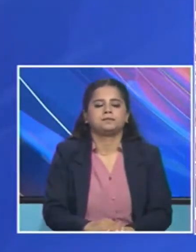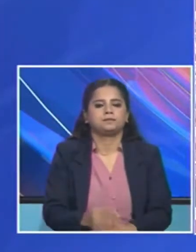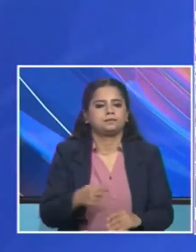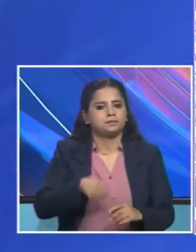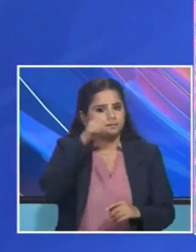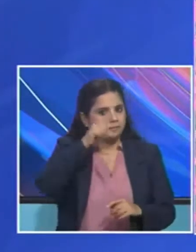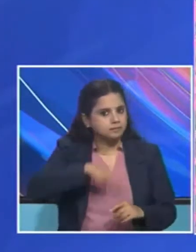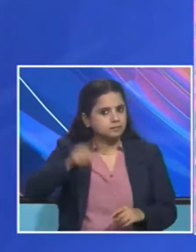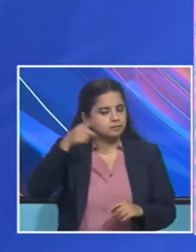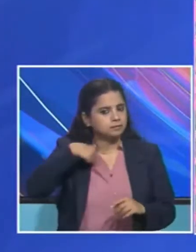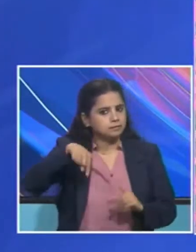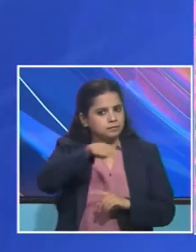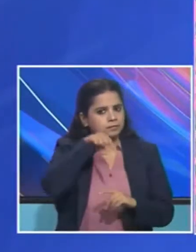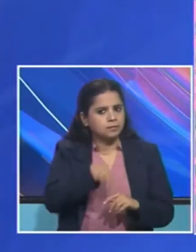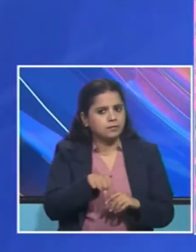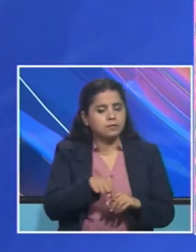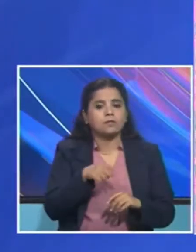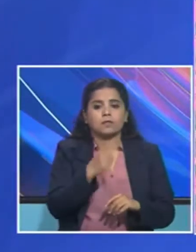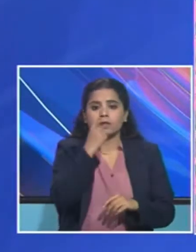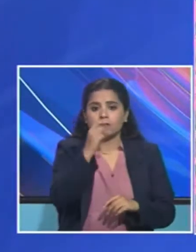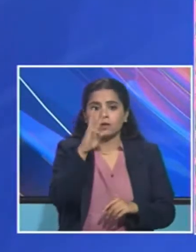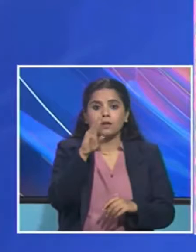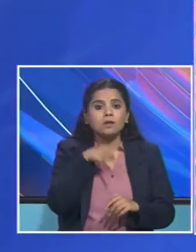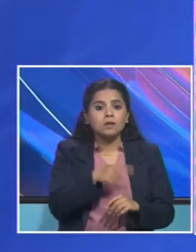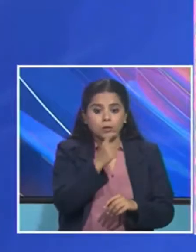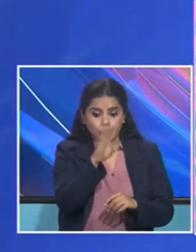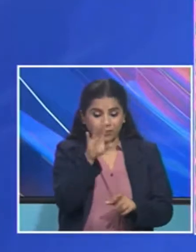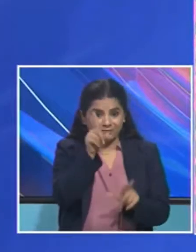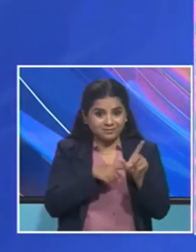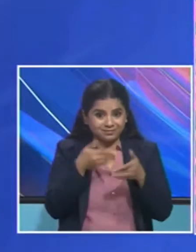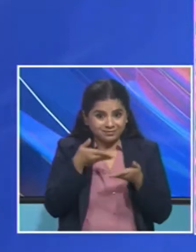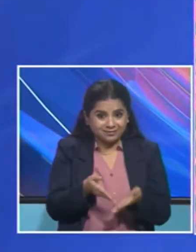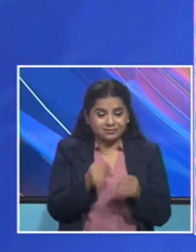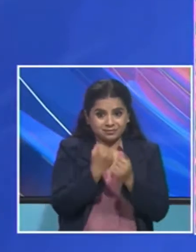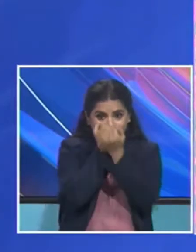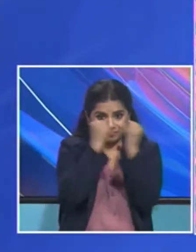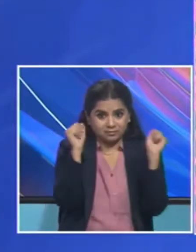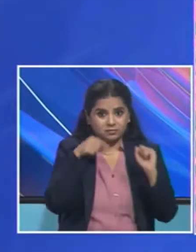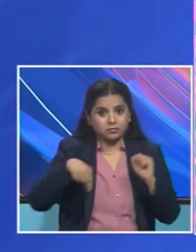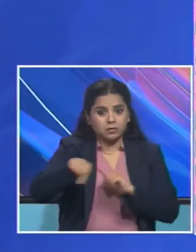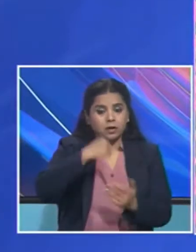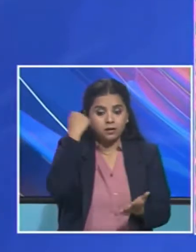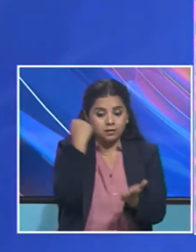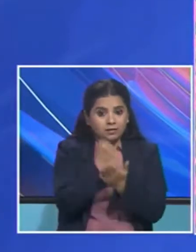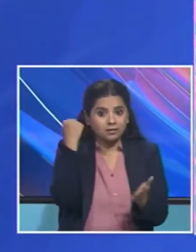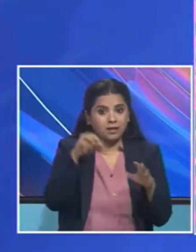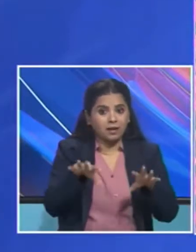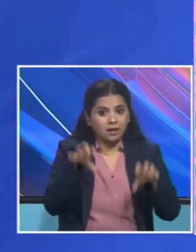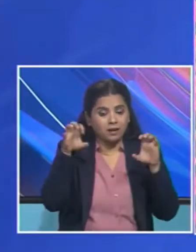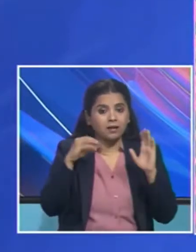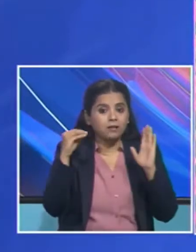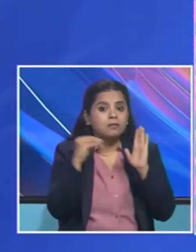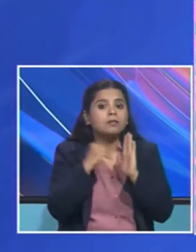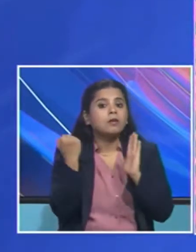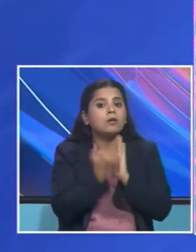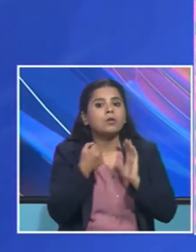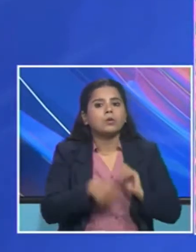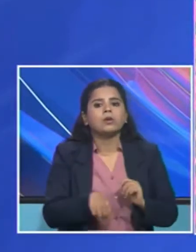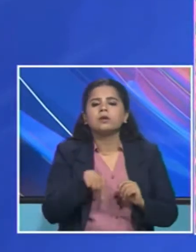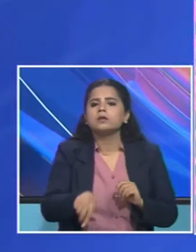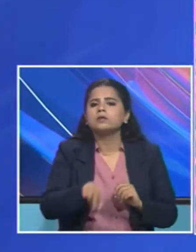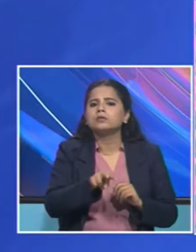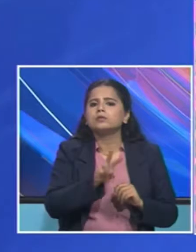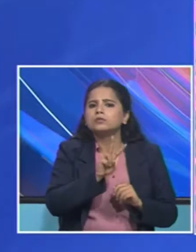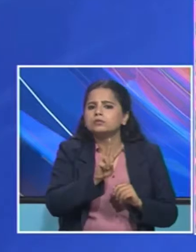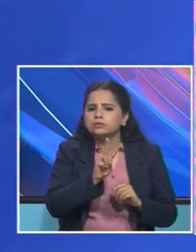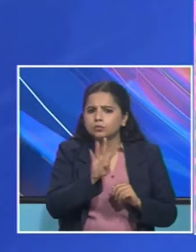भारत गणराज्य के 73वें वर्ष में हमारे हस्ताक्षर और भारत निर्वाचन आयोग की मोहर से वर्ष 2022 के जुलाई मास के इस